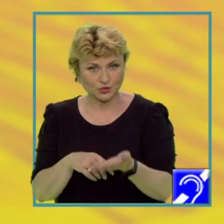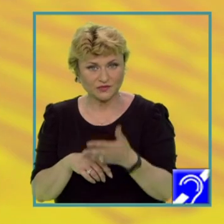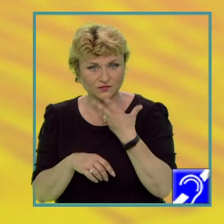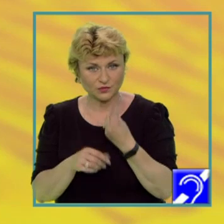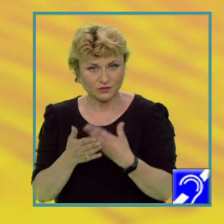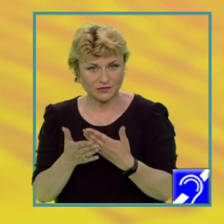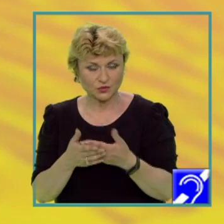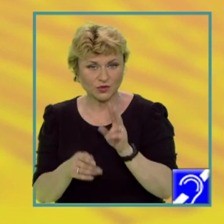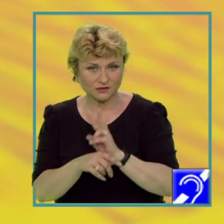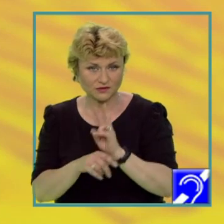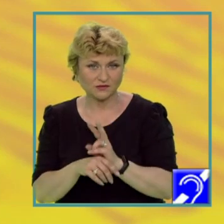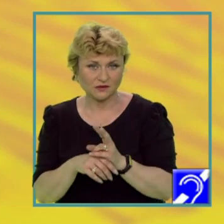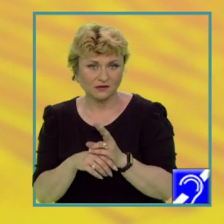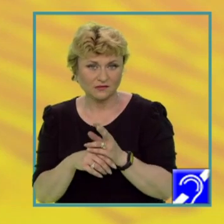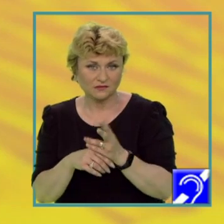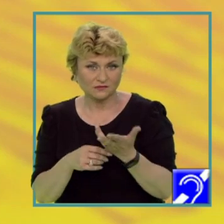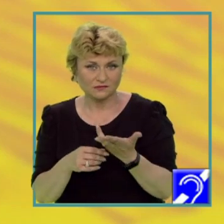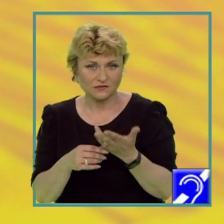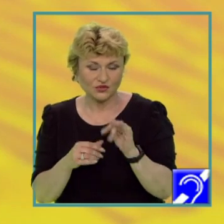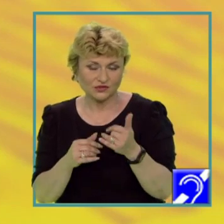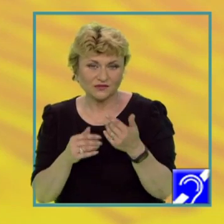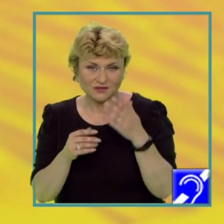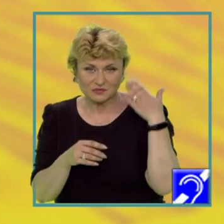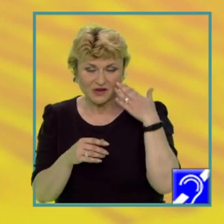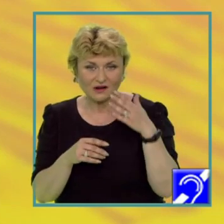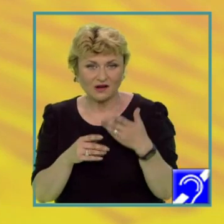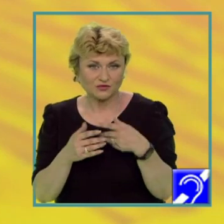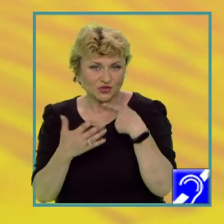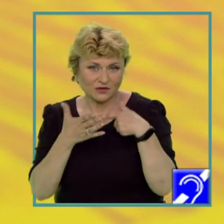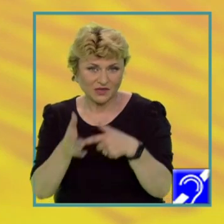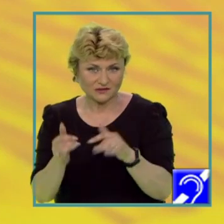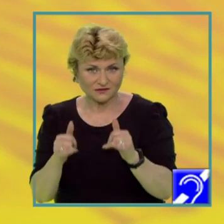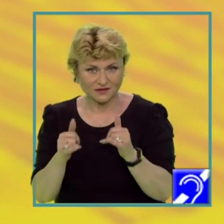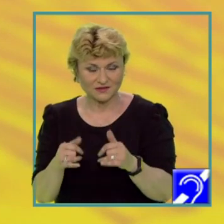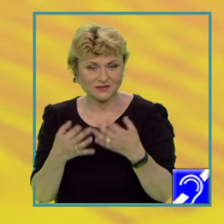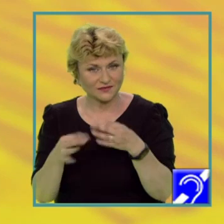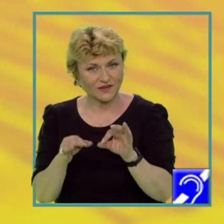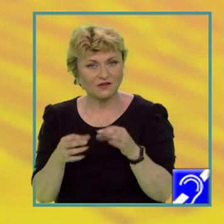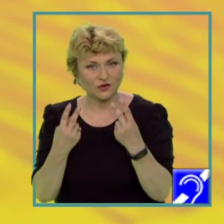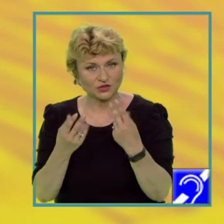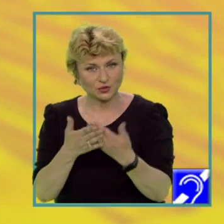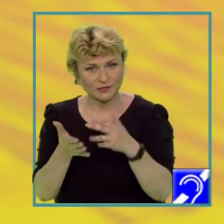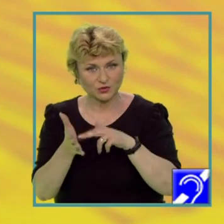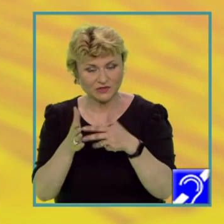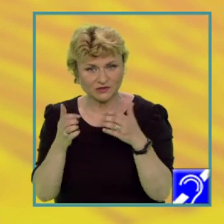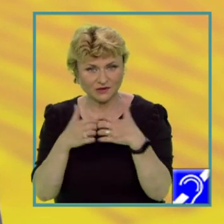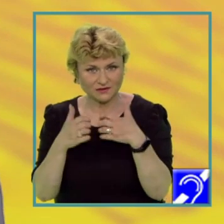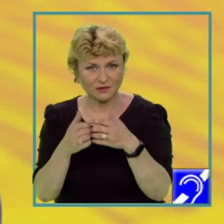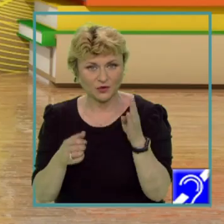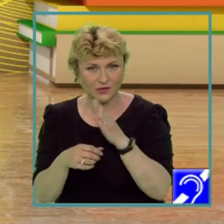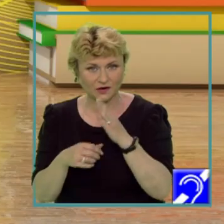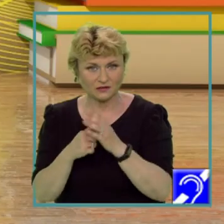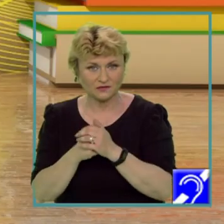pentru atenția acordată Sper ca ceea ce am prezentat în cadrul cei de astăzi să vă fie utile în pregătirea examenului de bacalaureat